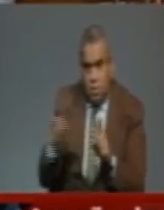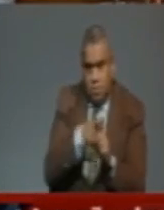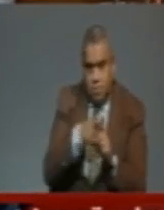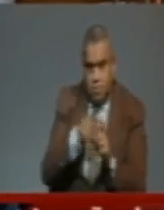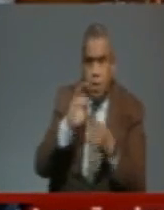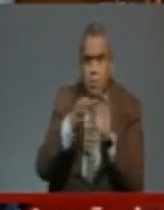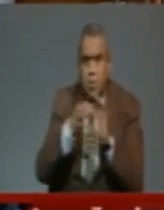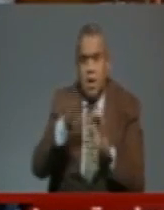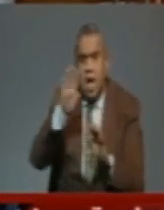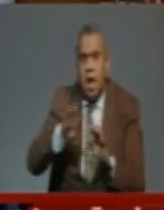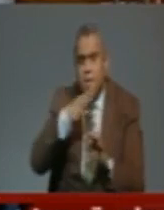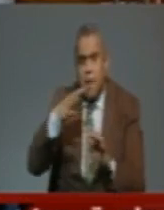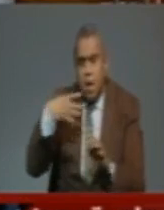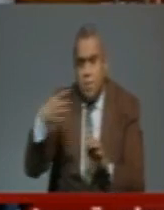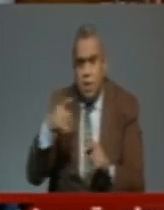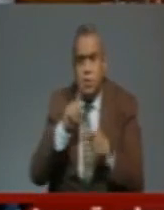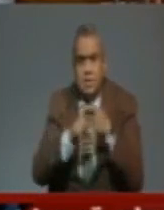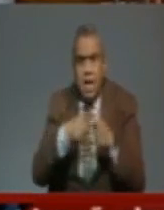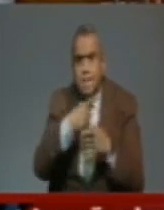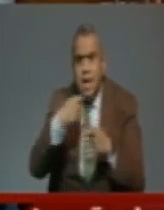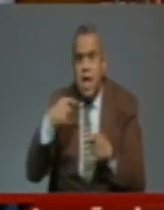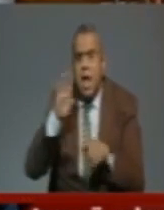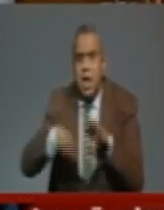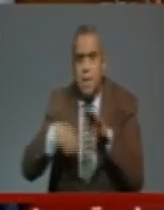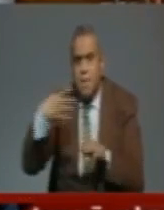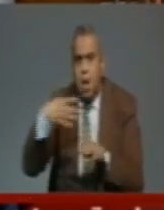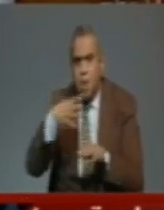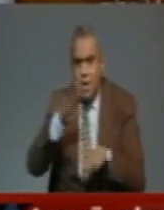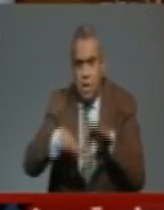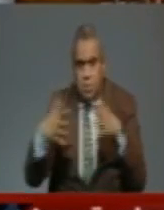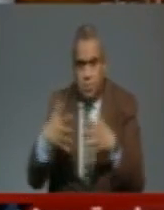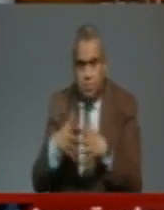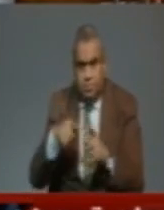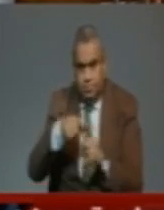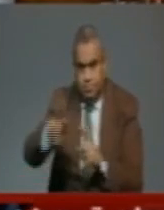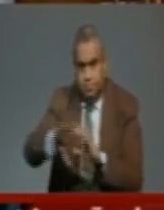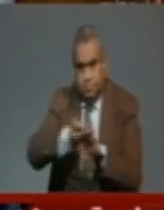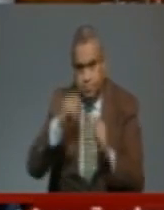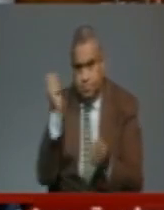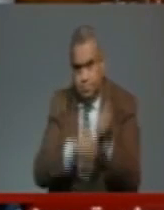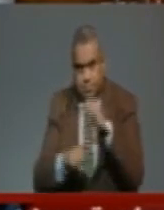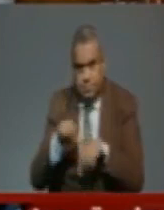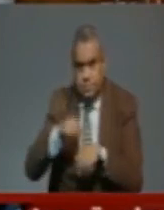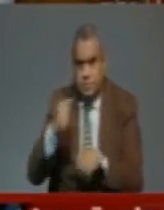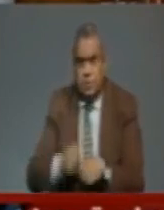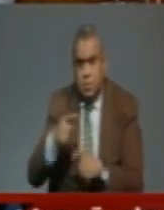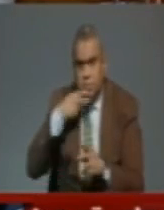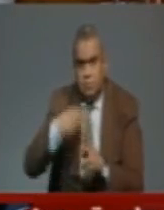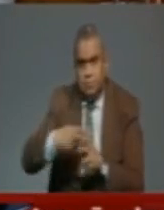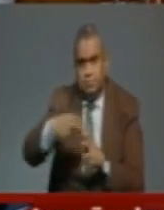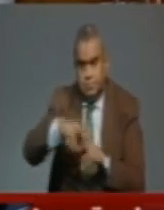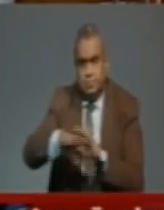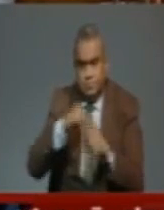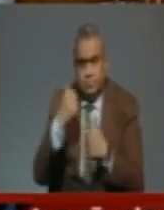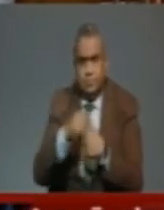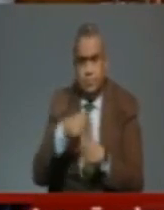يبقى 100 زائد 44 كيلو، ده جاري تطويرهم دلوقتي ورفع كفايتهم واستكمال المفقود منهم. ثم